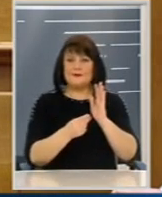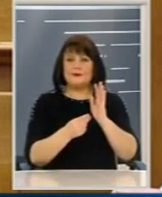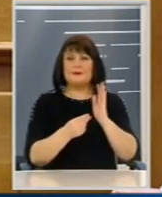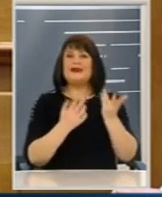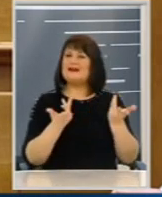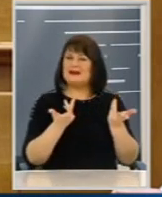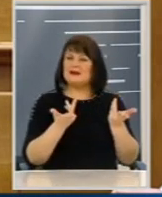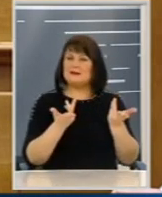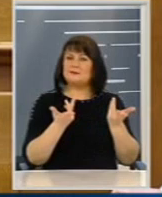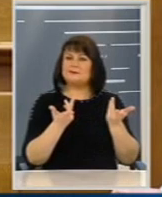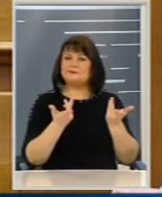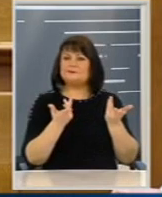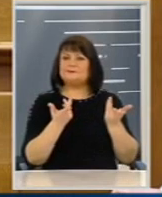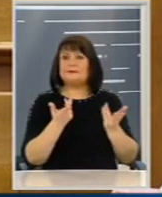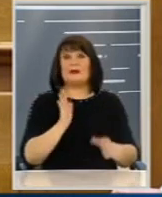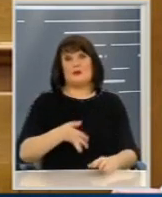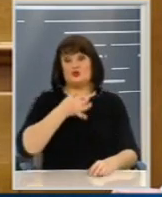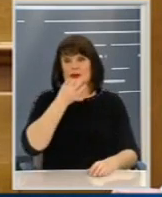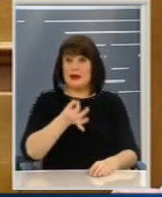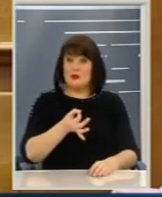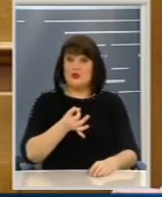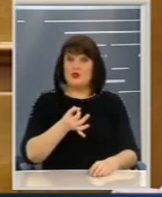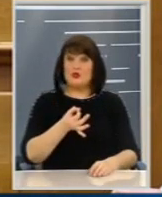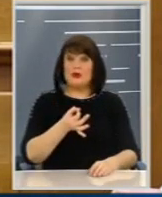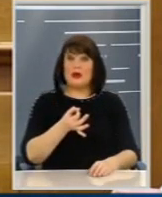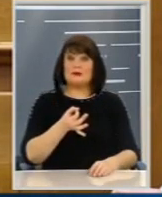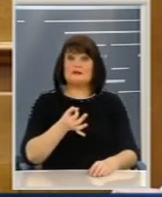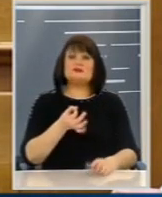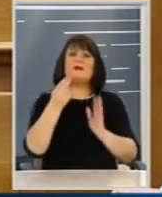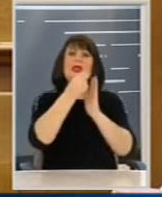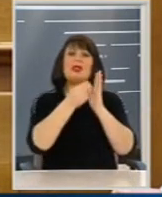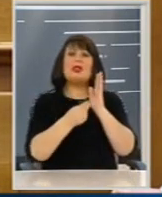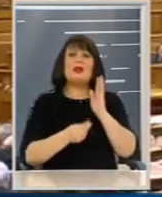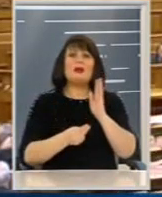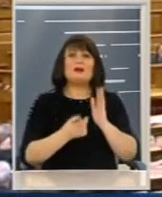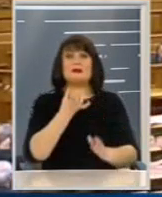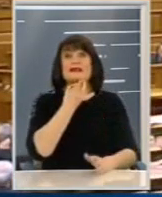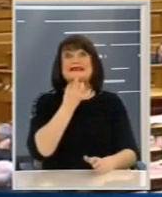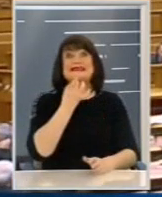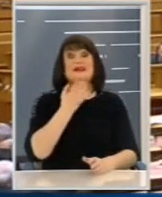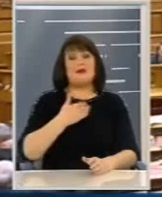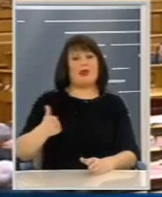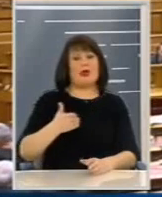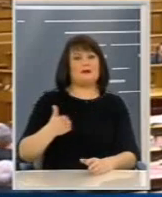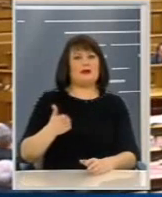αποτελεί, θα έλεγε κανείς, την παραδοσιακή ατζέντα της πιο σκληρής δεξιάς.